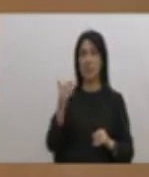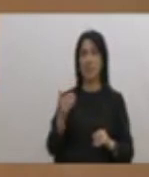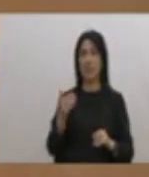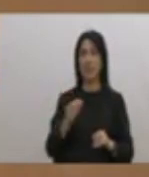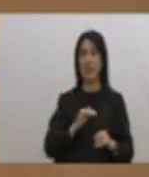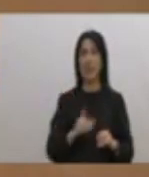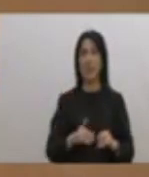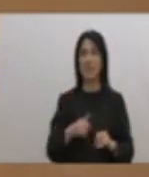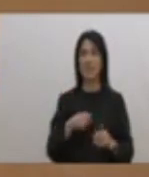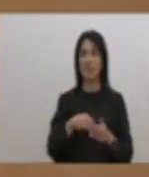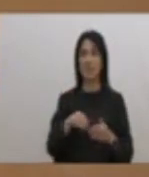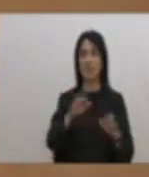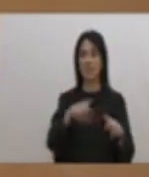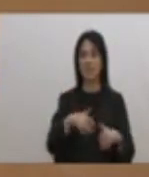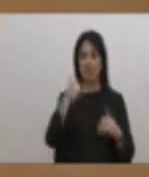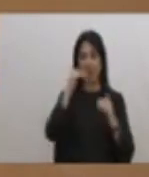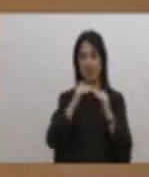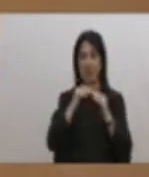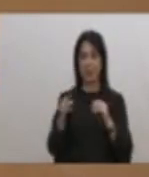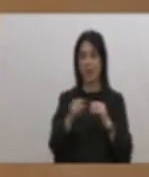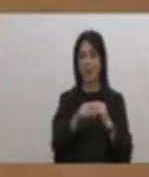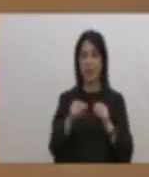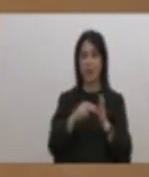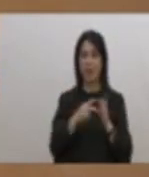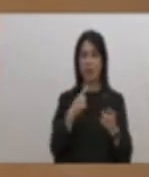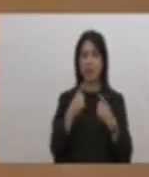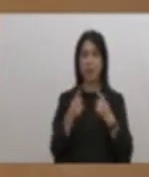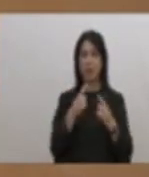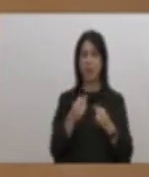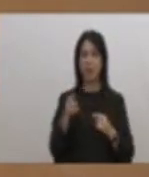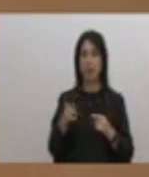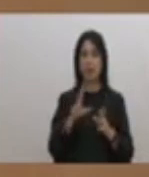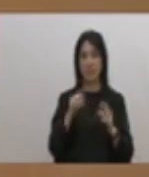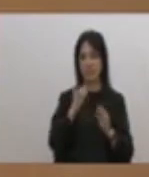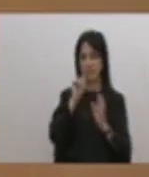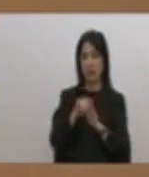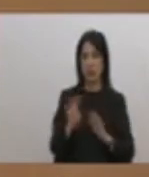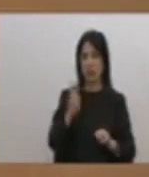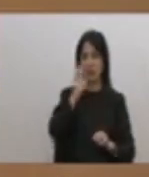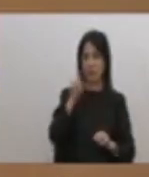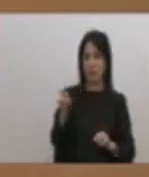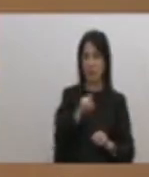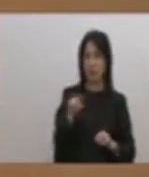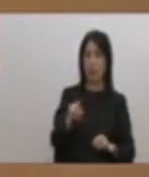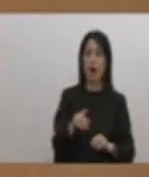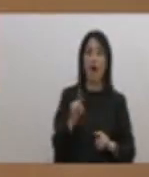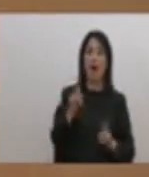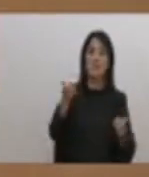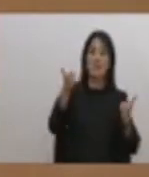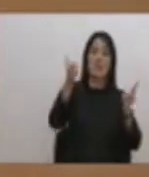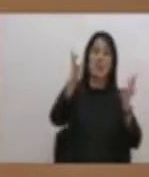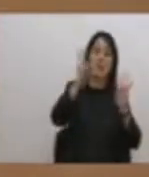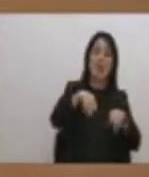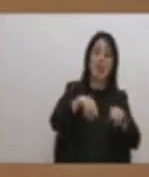კერძო შემწყიდველი და ფერმერი ერთმანეთში ფას მოილაპარაკებენ, მაგაში საერთოდ არ ერევა. სახელმწიფო პირიქით მაგაზე ზევიდან